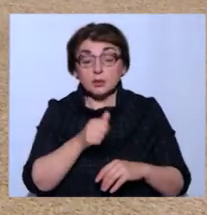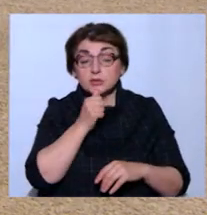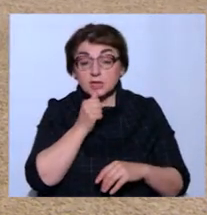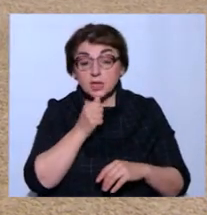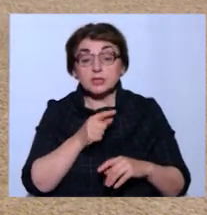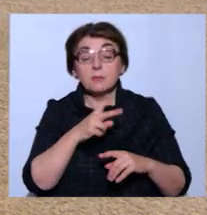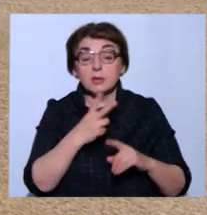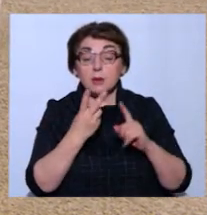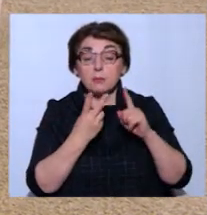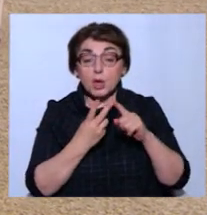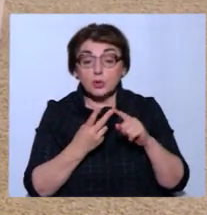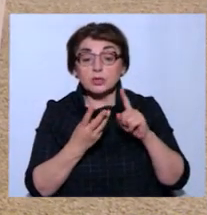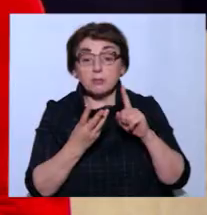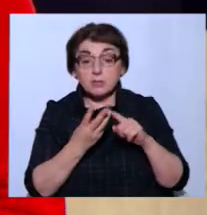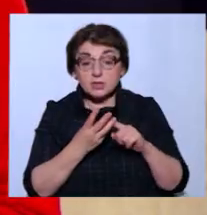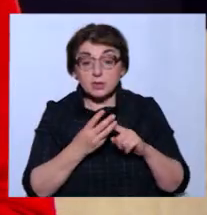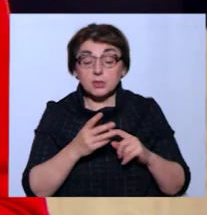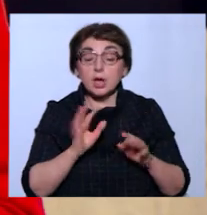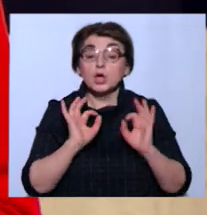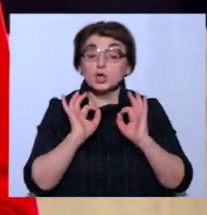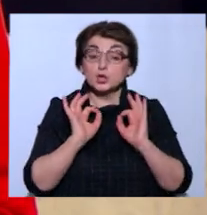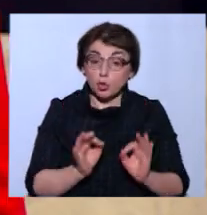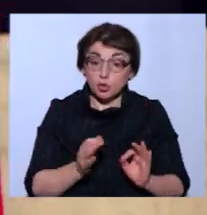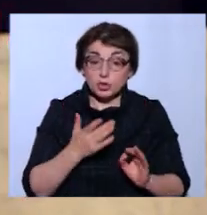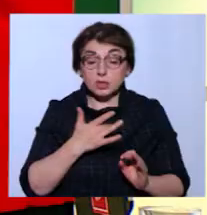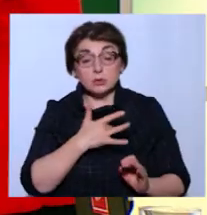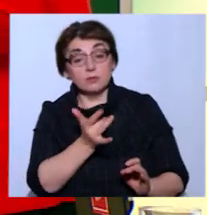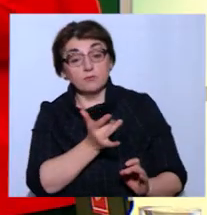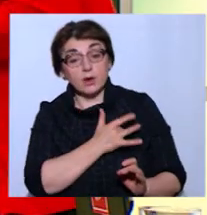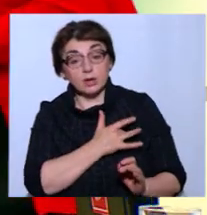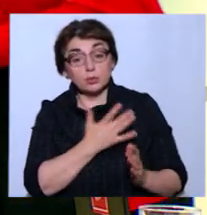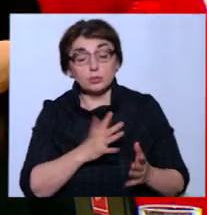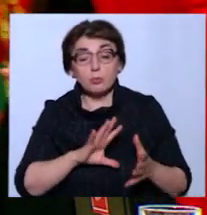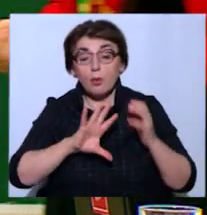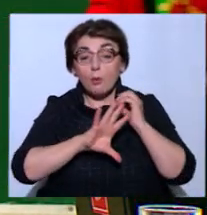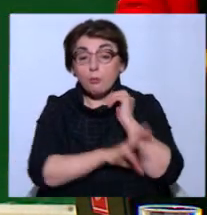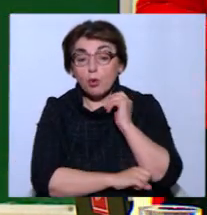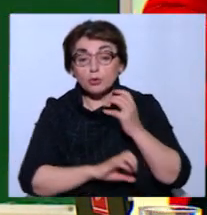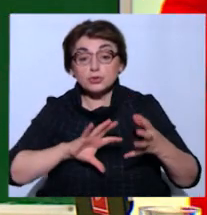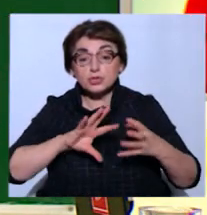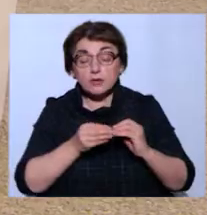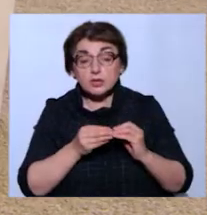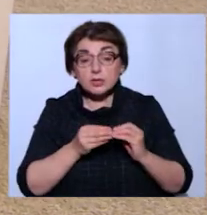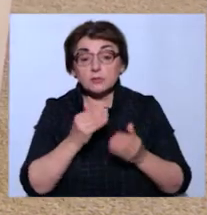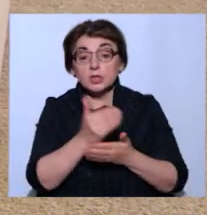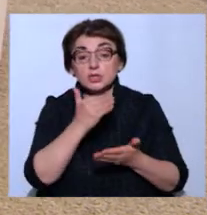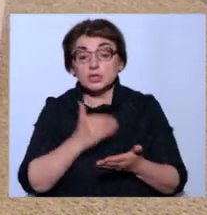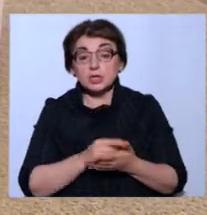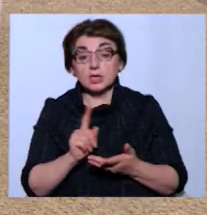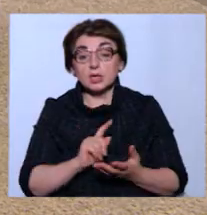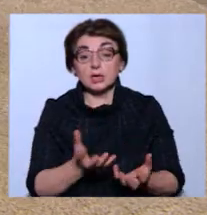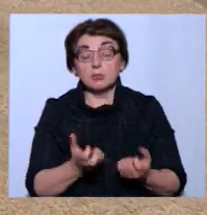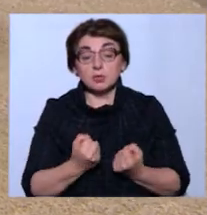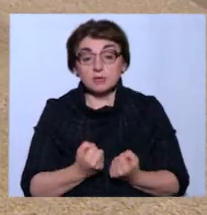და მესამეს ამის შემდეგ შევავსებთ, გამართლდა თუ არა ჩვენი ვარაუდი და რა დასკვნა გამოვიტანეთ ცდის შედეგად. მოდით ახლა